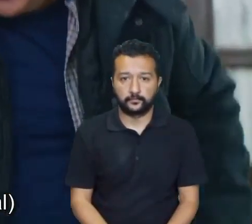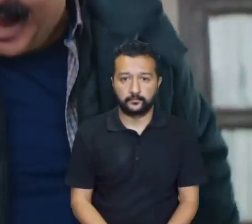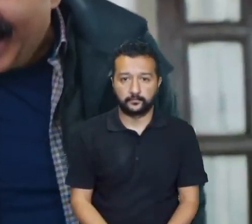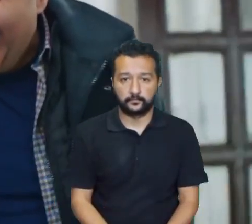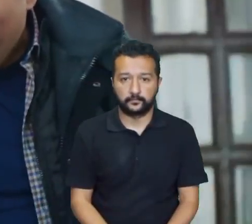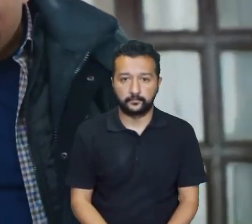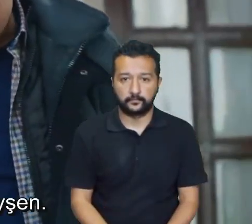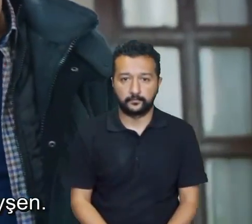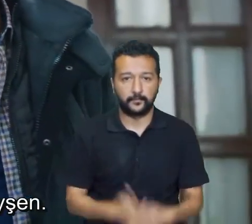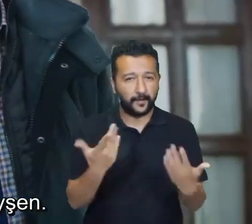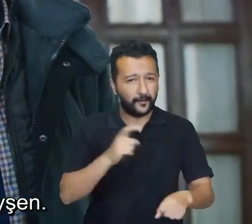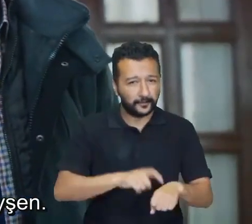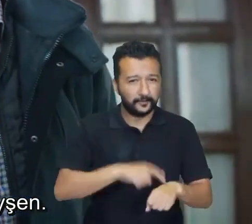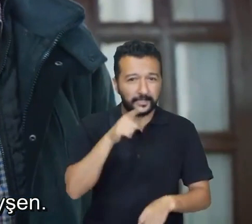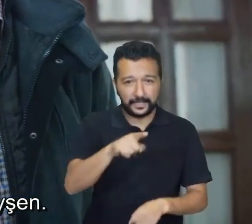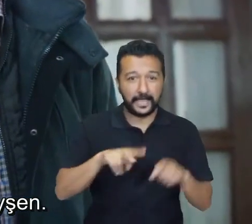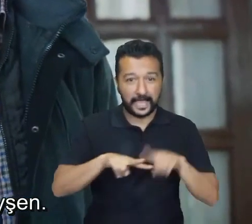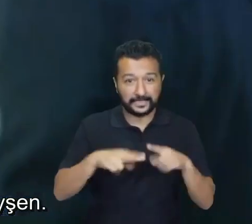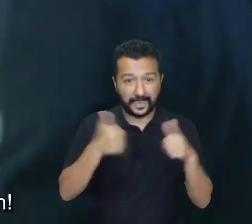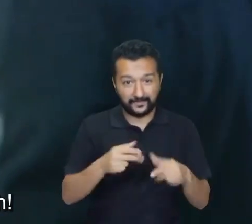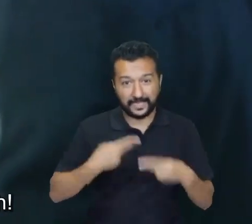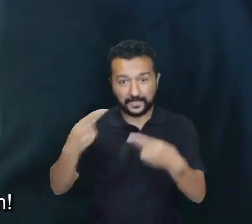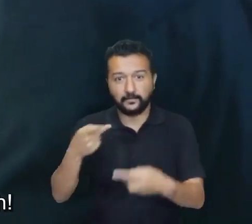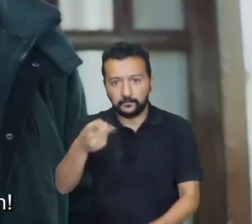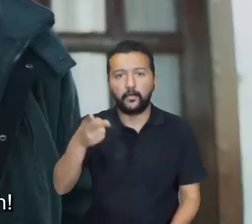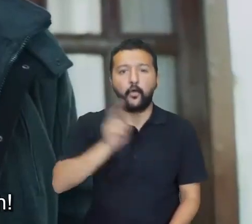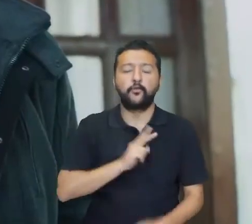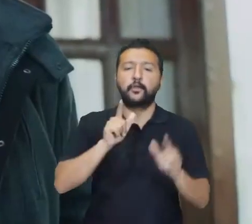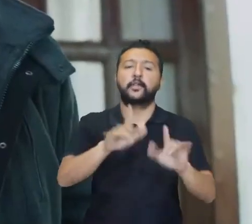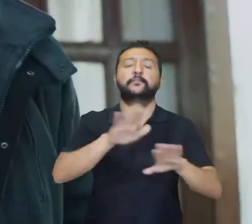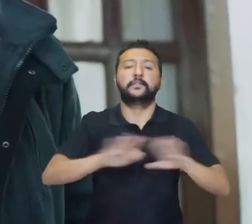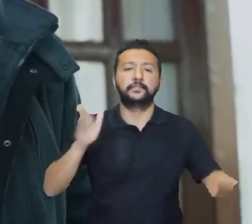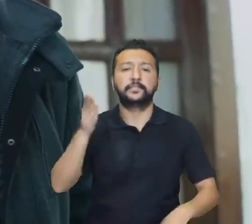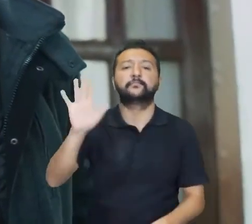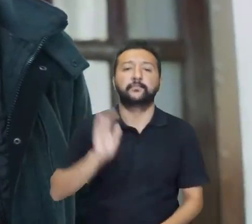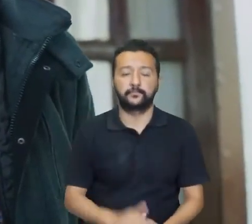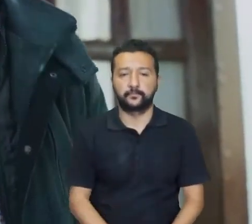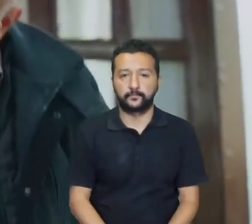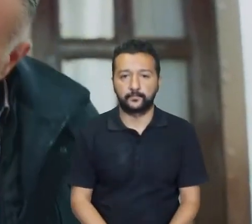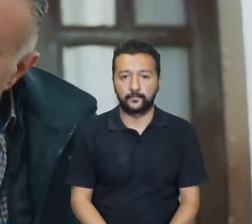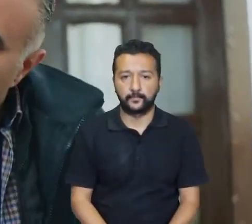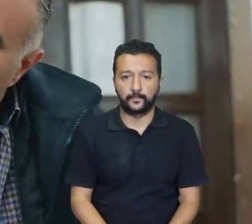Sırtarak yeniden kalktı. O zaman Ayşe'ni istemeye gidiyoruz. Ölümü çiğnersin.